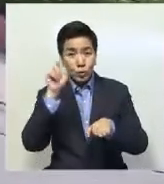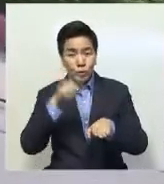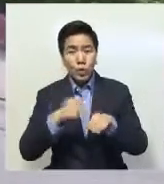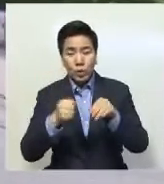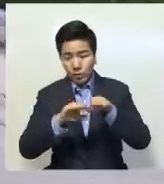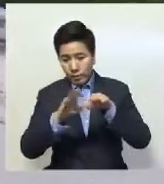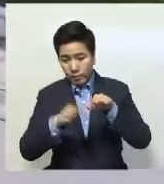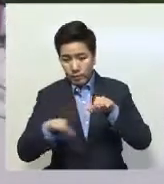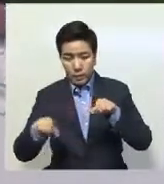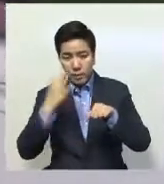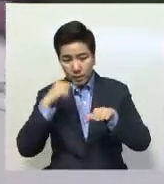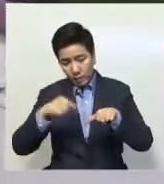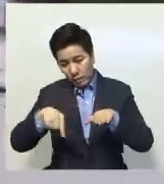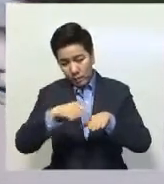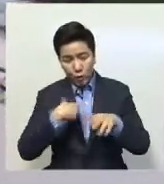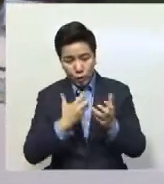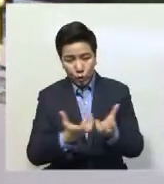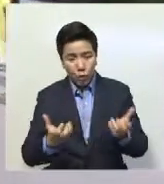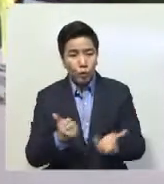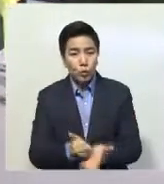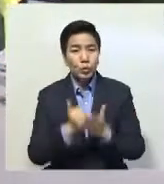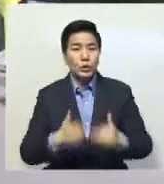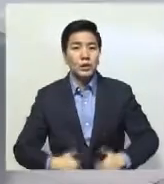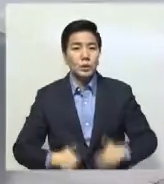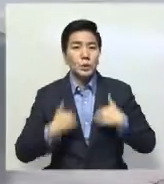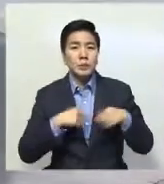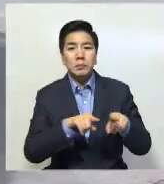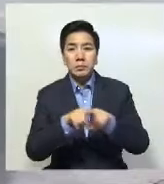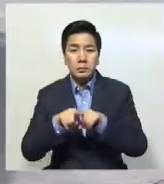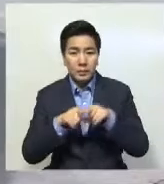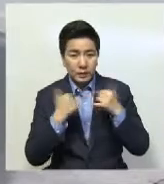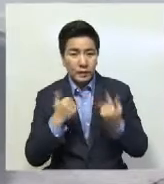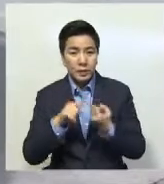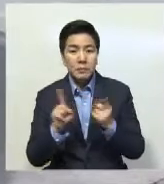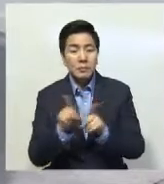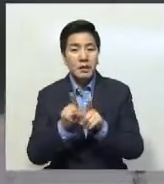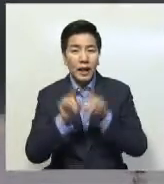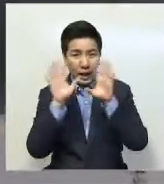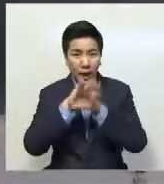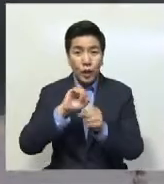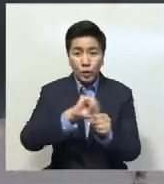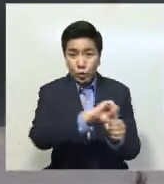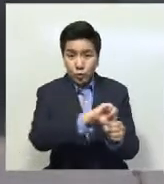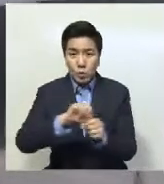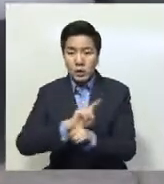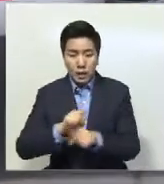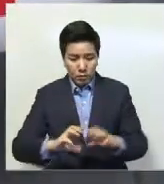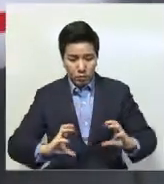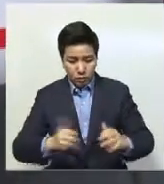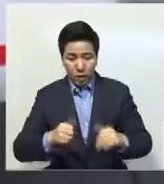บบกระบะยกสูงที่ภายในมีอุปกรณ์การช่วยชีวิตในลักษณะเดียวกันกับรถตู้ฉุกเฉินแต่สามารถลุยน้ำ